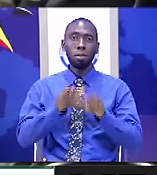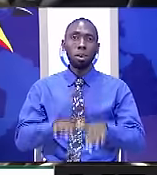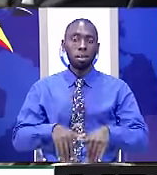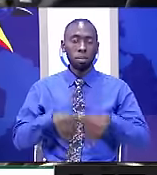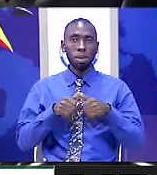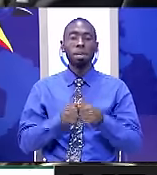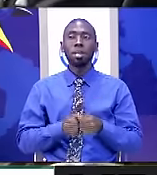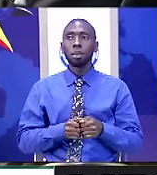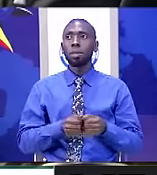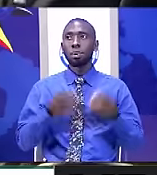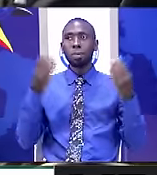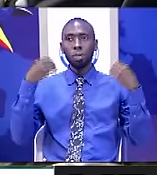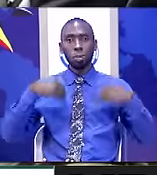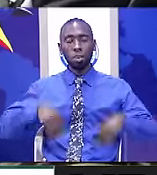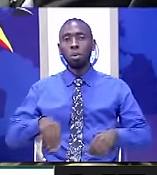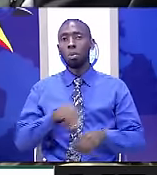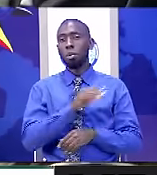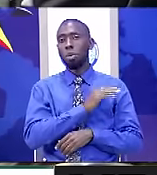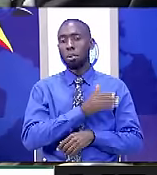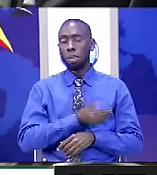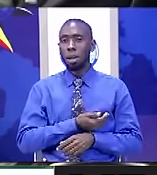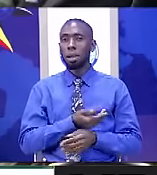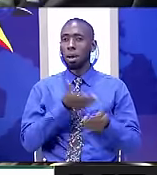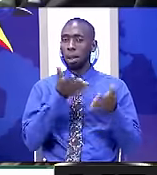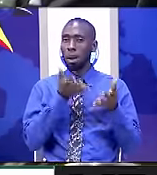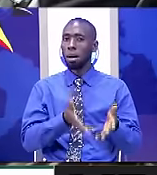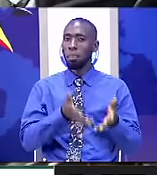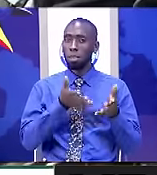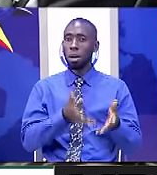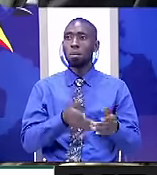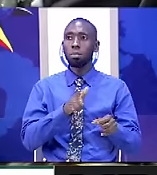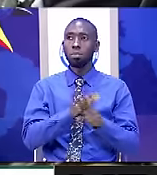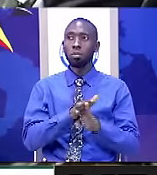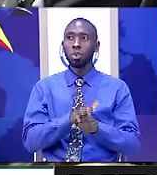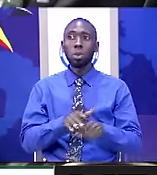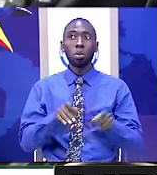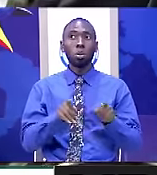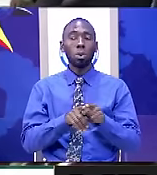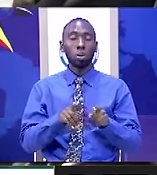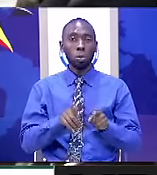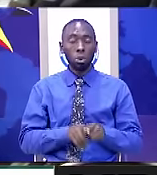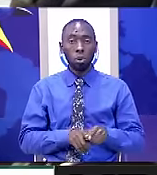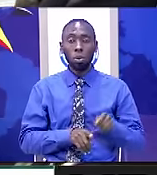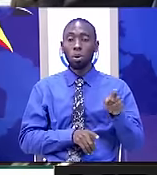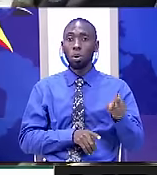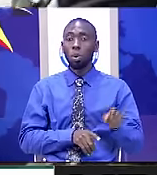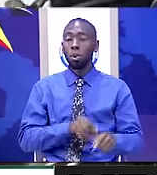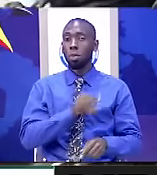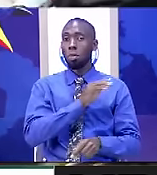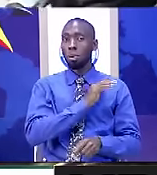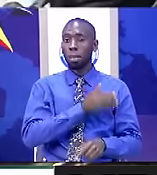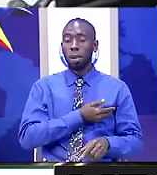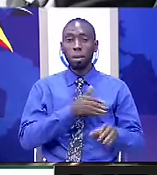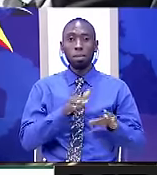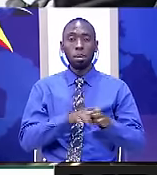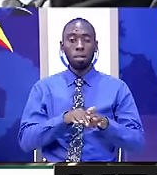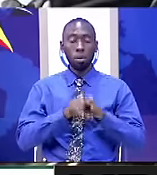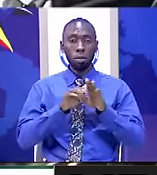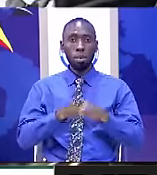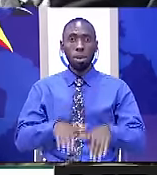omugenzi akibeereddemu ddala. Saro Pendi omubaka owatoro wabadde ayogera ku